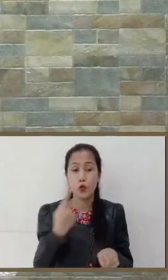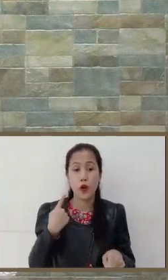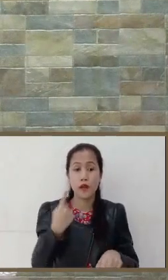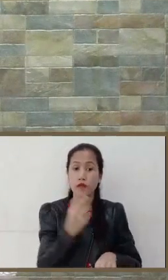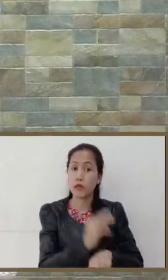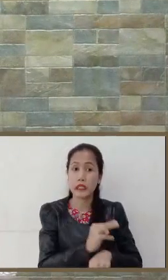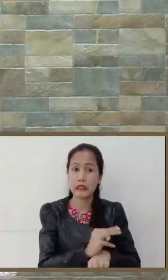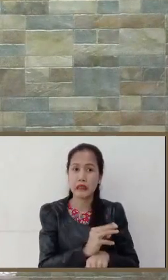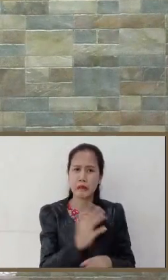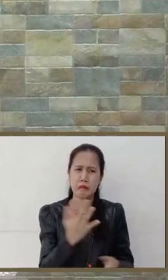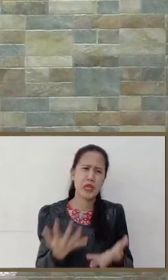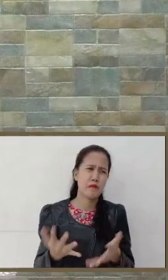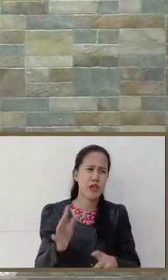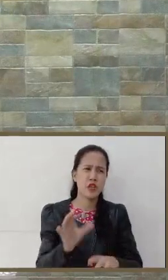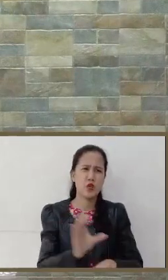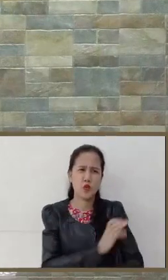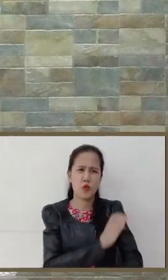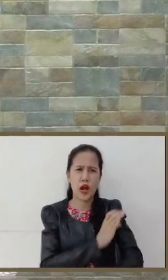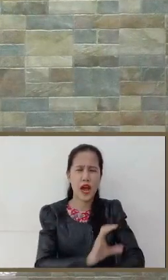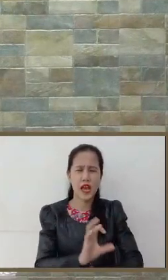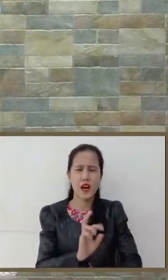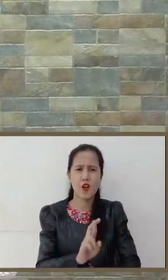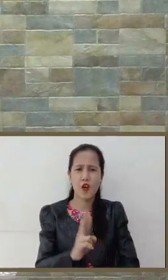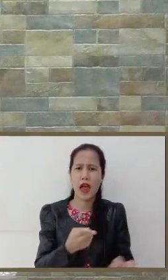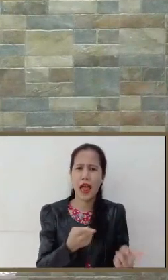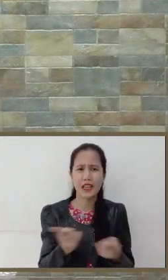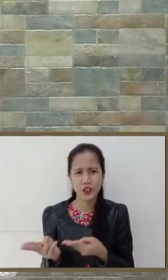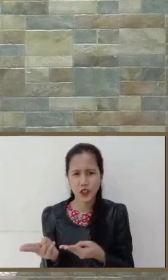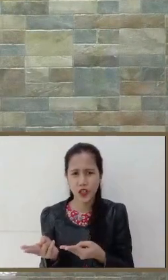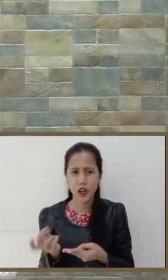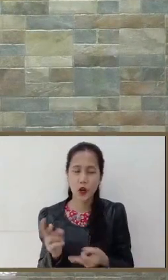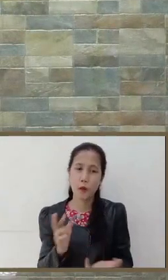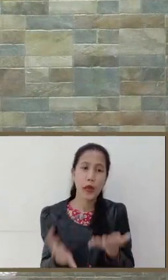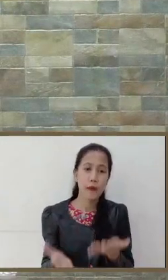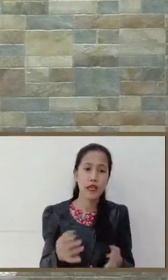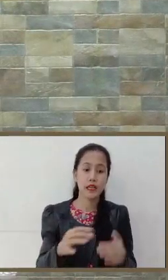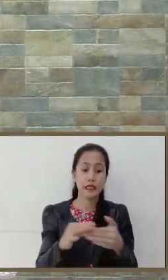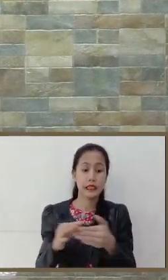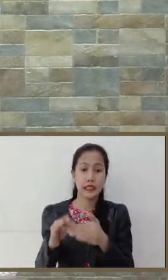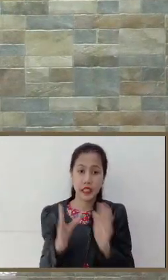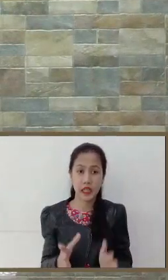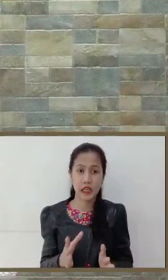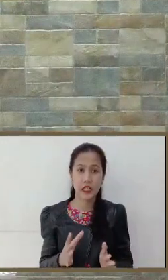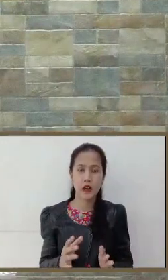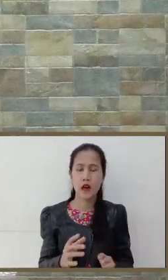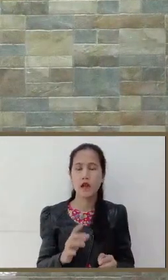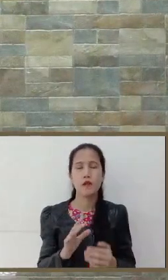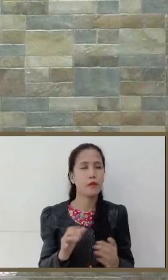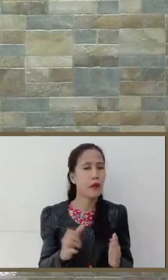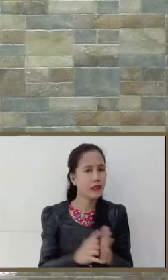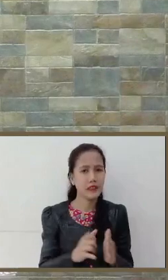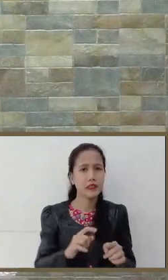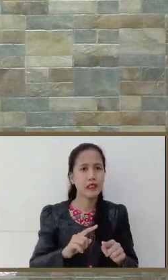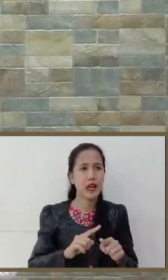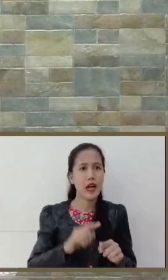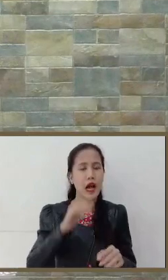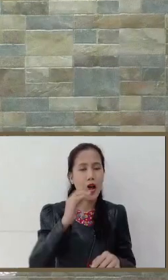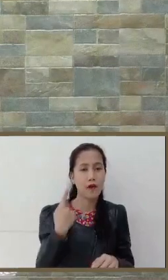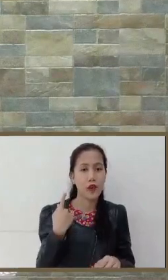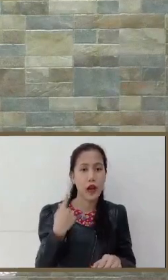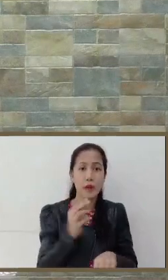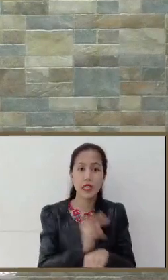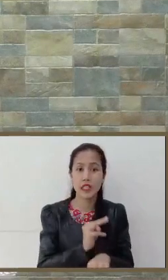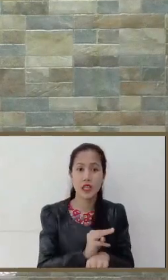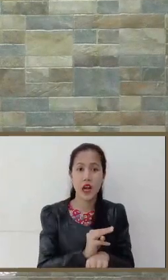mang ministry mo, ikaw man ay area leader, ikaw man ay sub-leader, basta ikaw ay nasa ministry. Mga kapatid, hindi natin maiiwasan